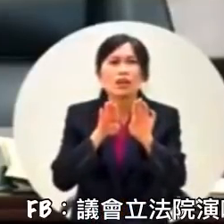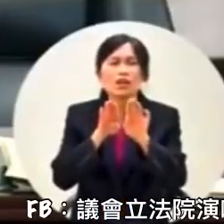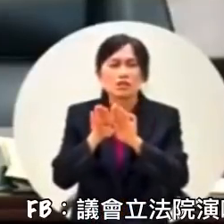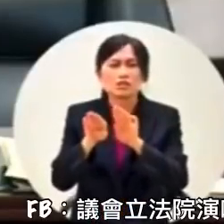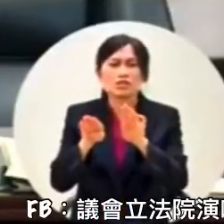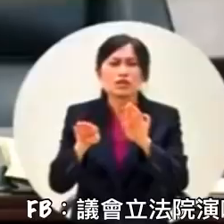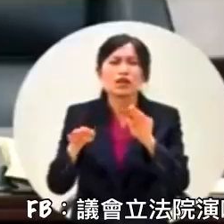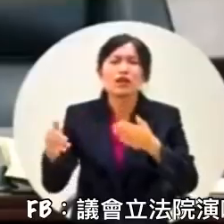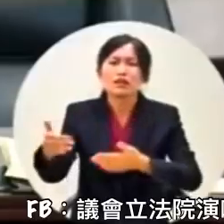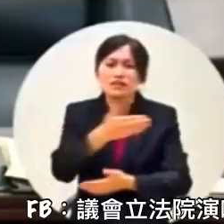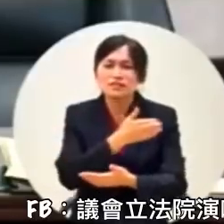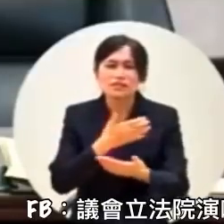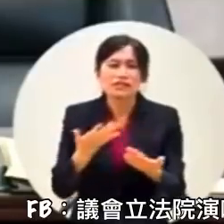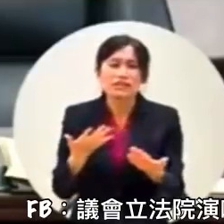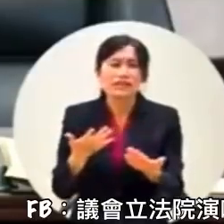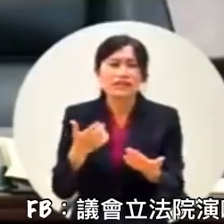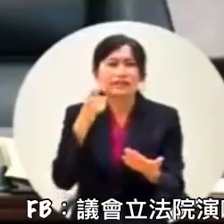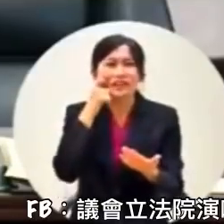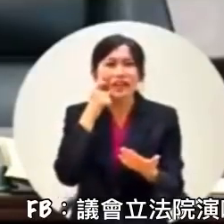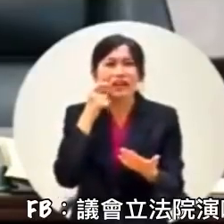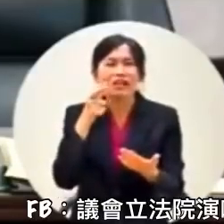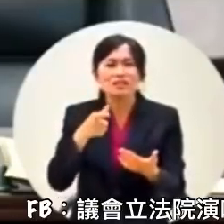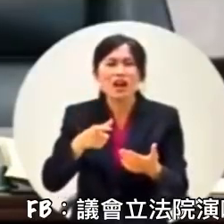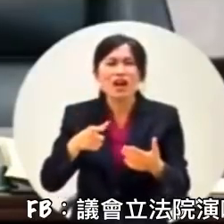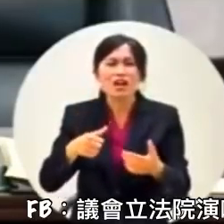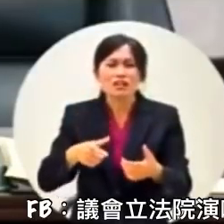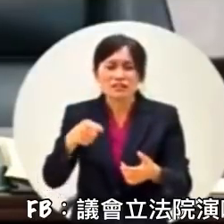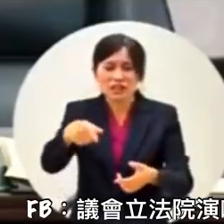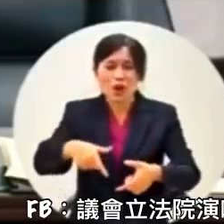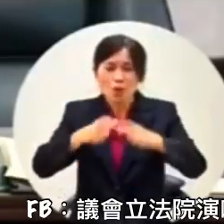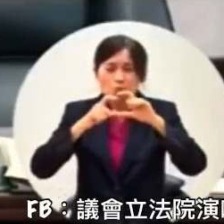情了、啊，到地方更是这个心情了、啊。